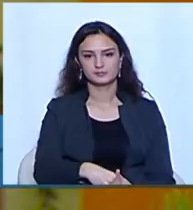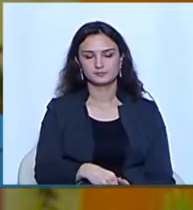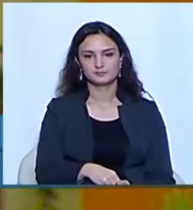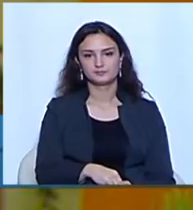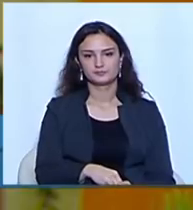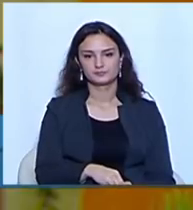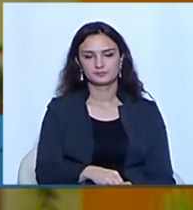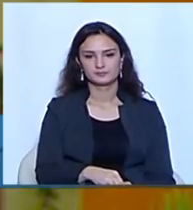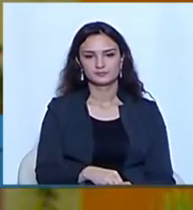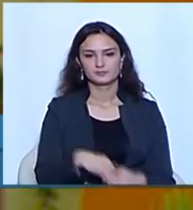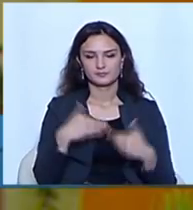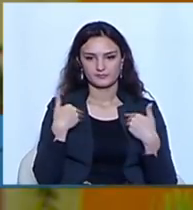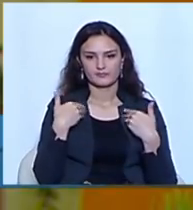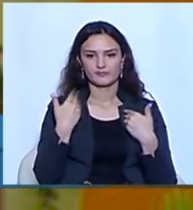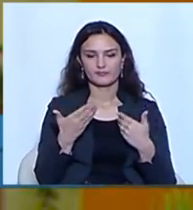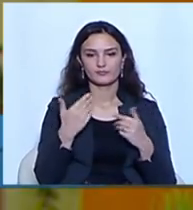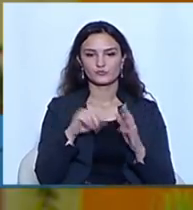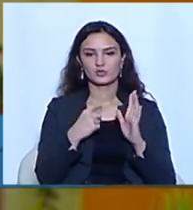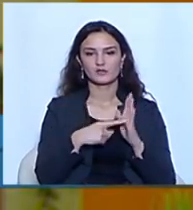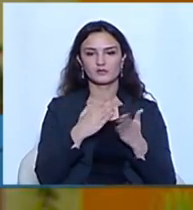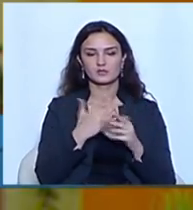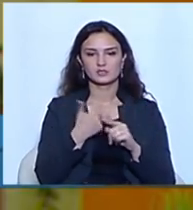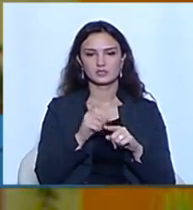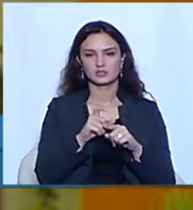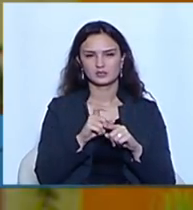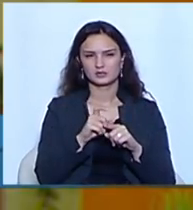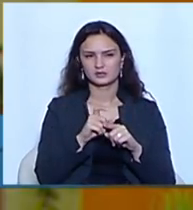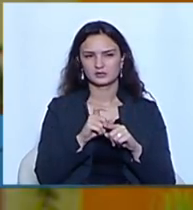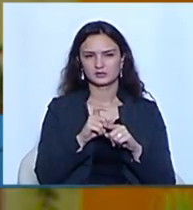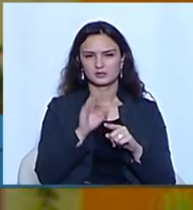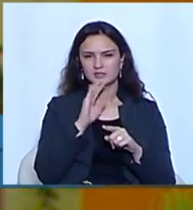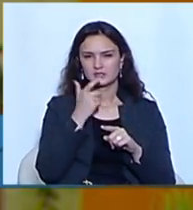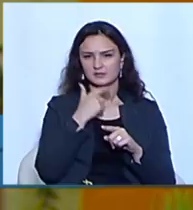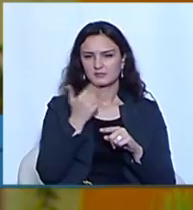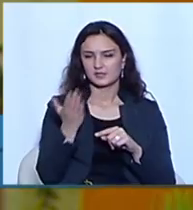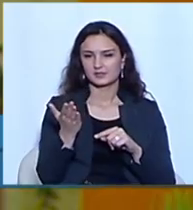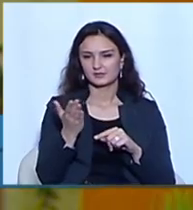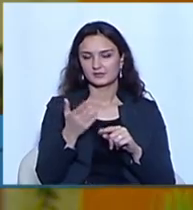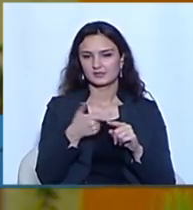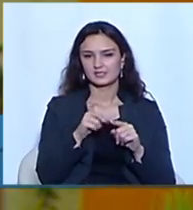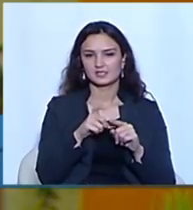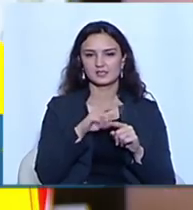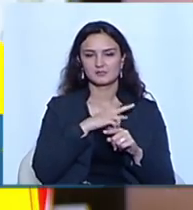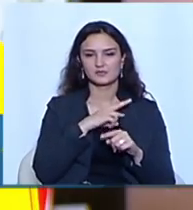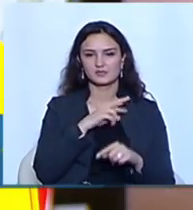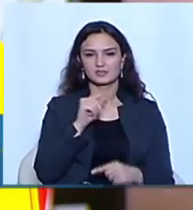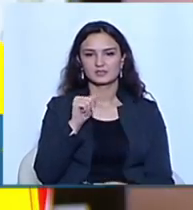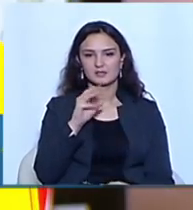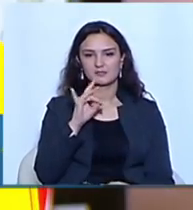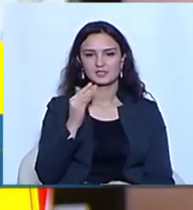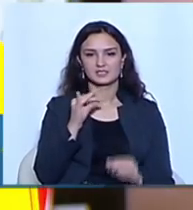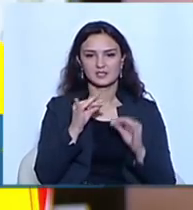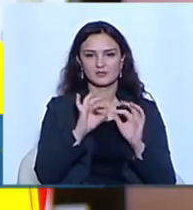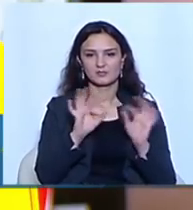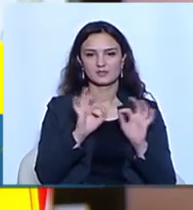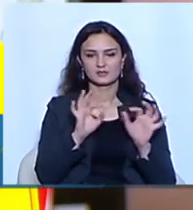გისმენთ. გამარჯობა. შეკითხვა გქონდა ძალიან სიმპათიურ ქალბატონთან. ძალიან მიყვარს ქალბატონი თამარის